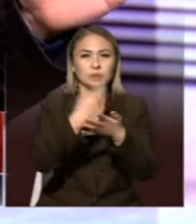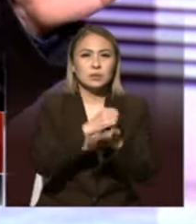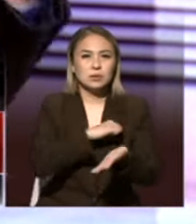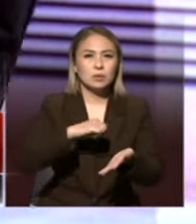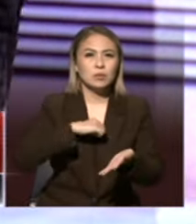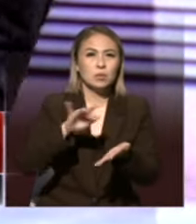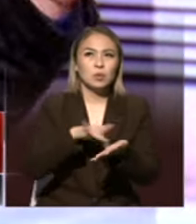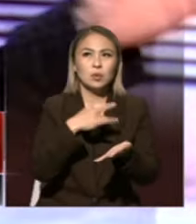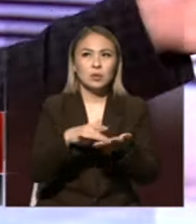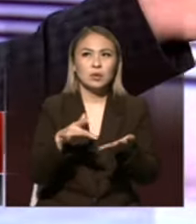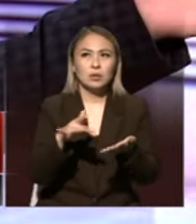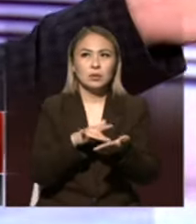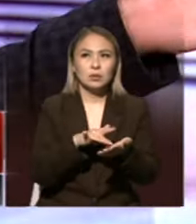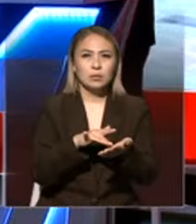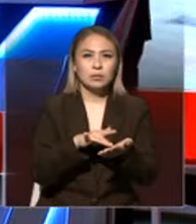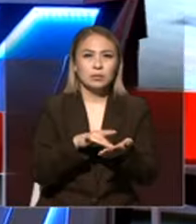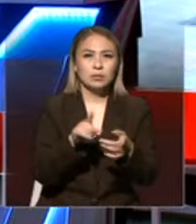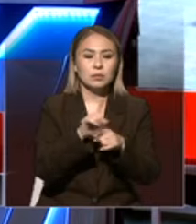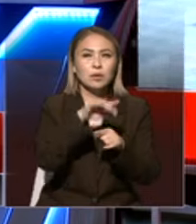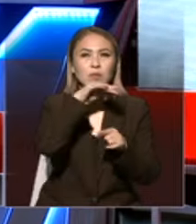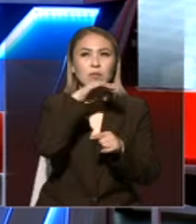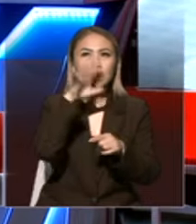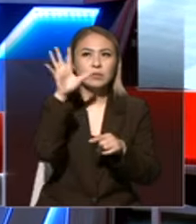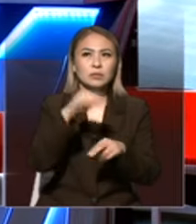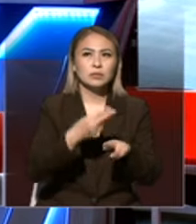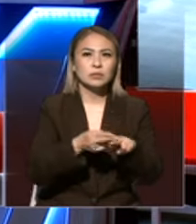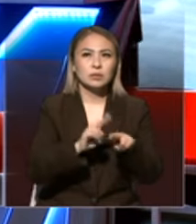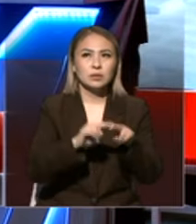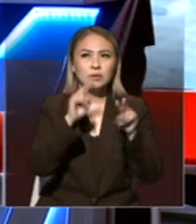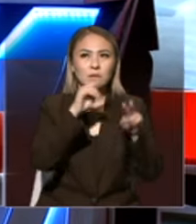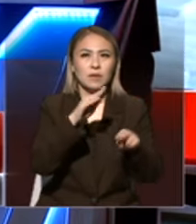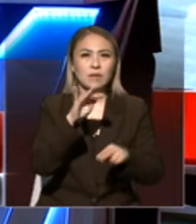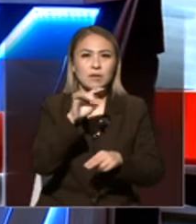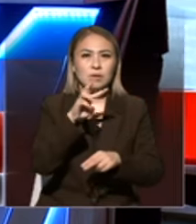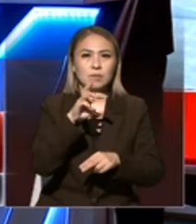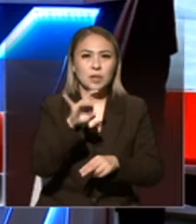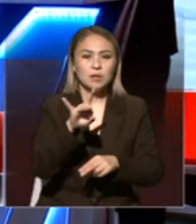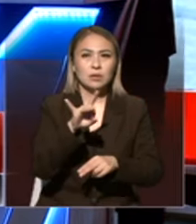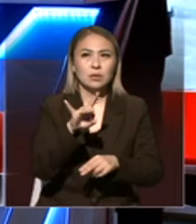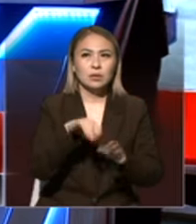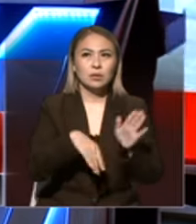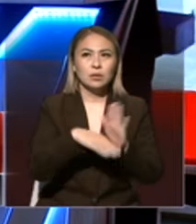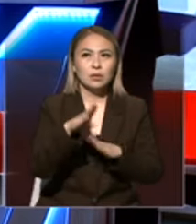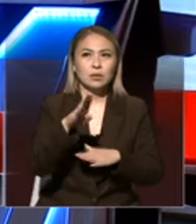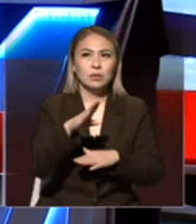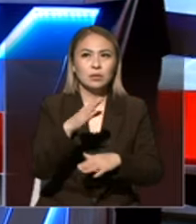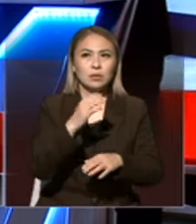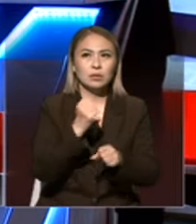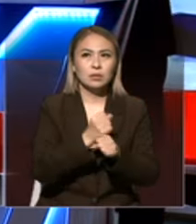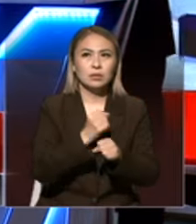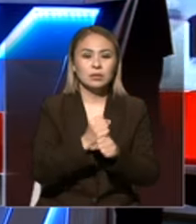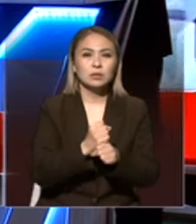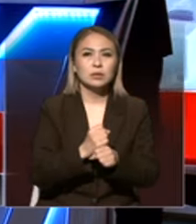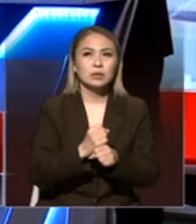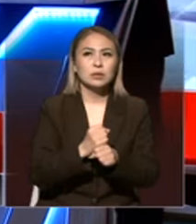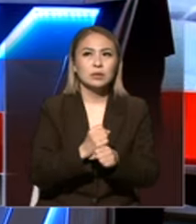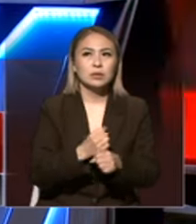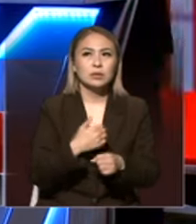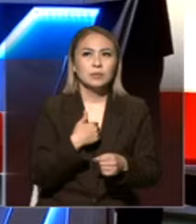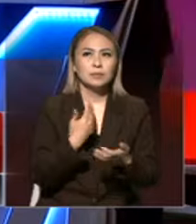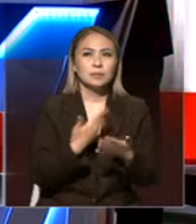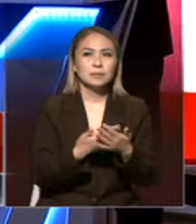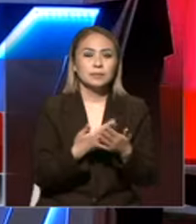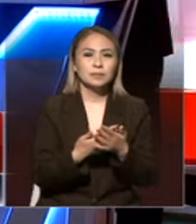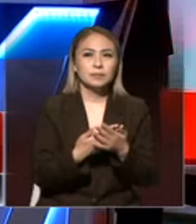бухгалтер. Өзі оңбаған, бізде біреу ақсақал бар. Біреуді қараған кезде фермер бол деп айтады да. Фермер болмаса асты кім жейді? Мен сізге жаңағы жөнінде